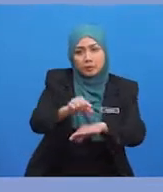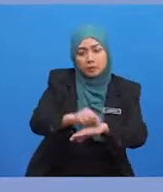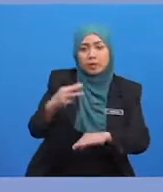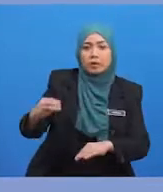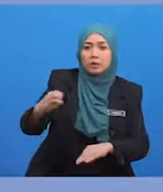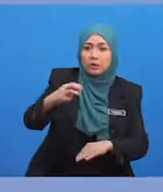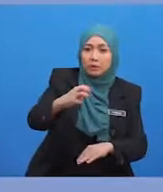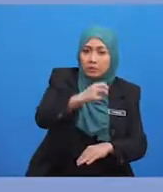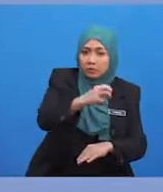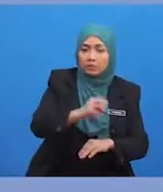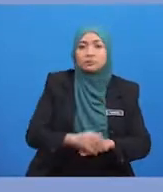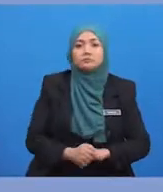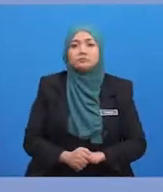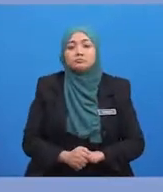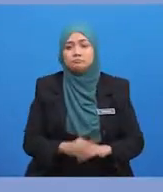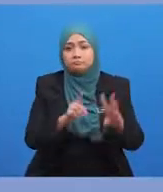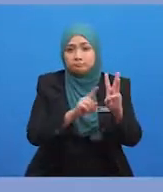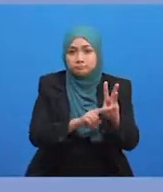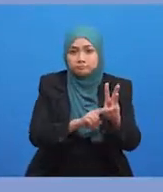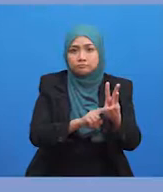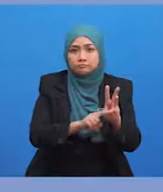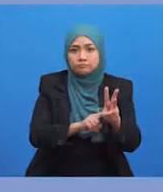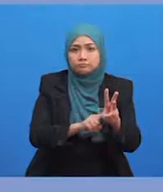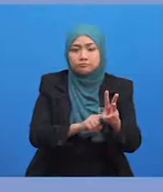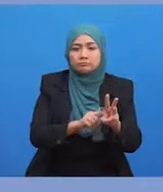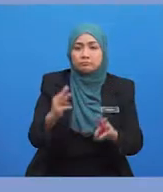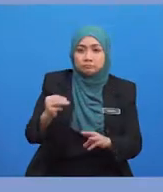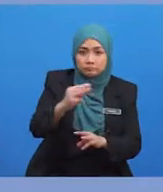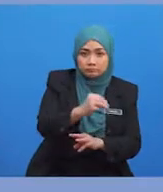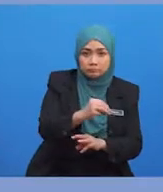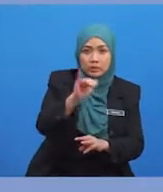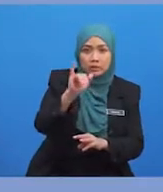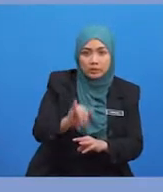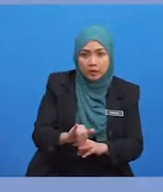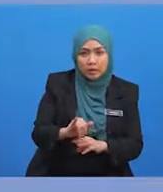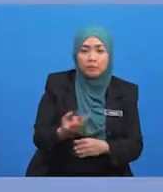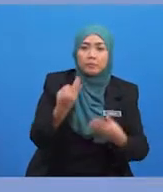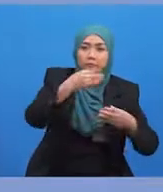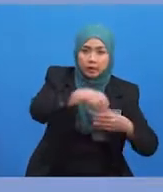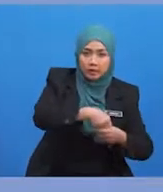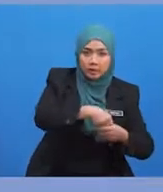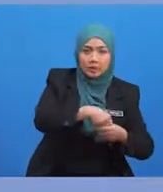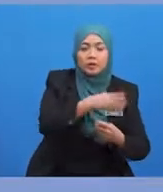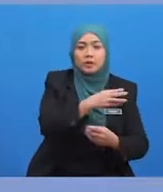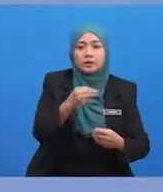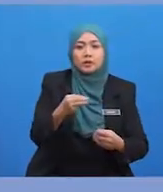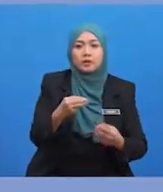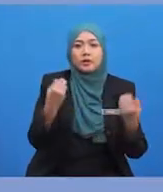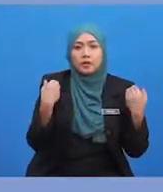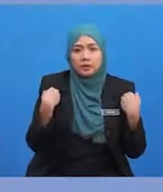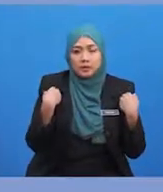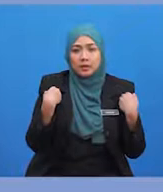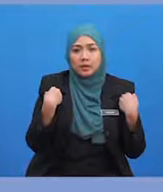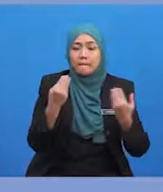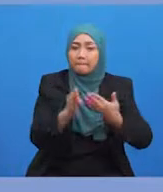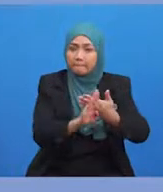berfaedah dan ada yang berbahaya. Ketujuh, menjana idea tentang langkah mencegah penyakit